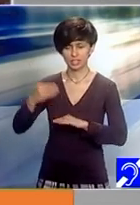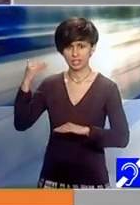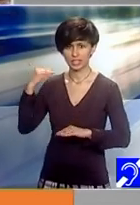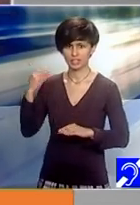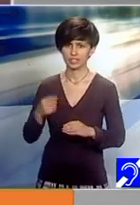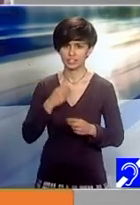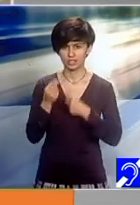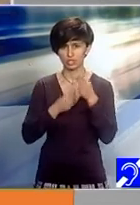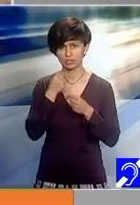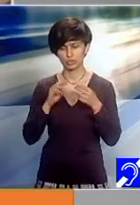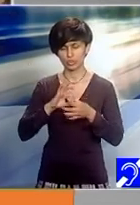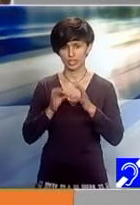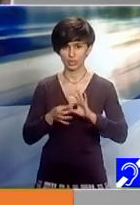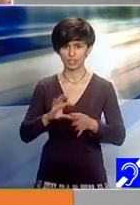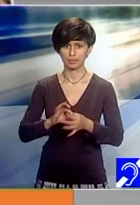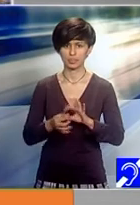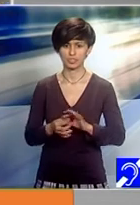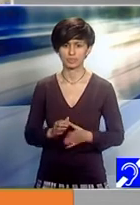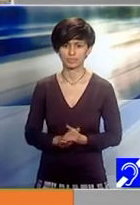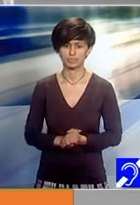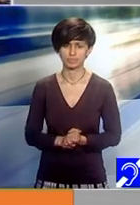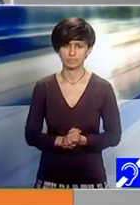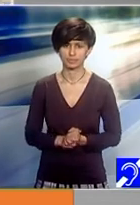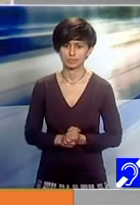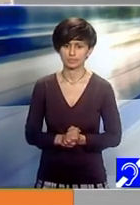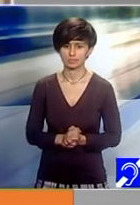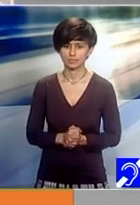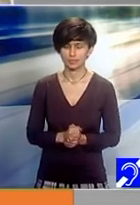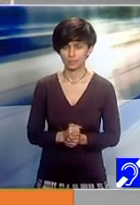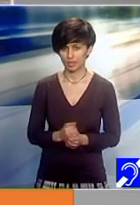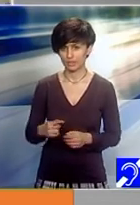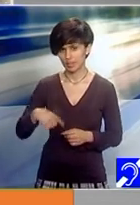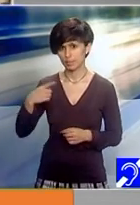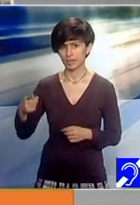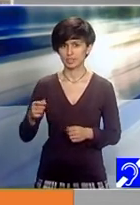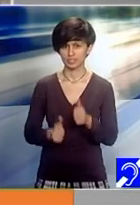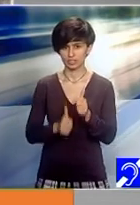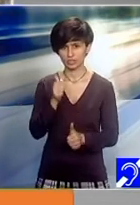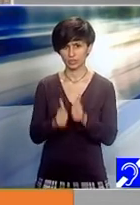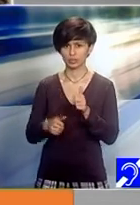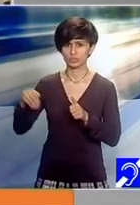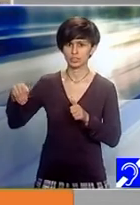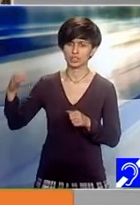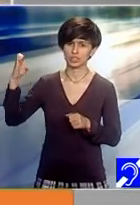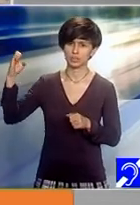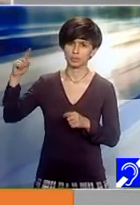Olimpice. Pilu m-a atrăgea atenția că mai e și cea din Mexic. Masterul.